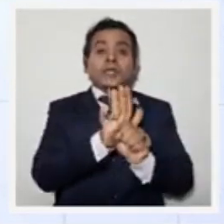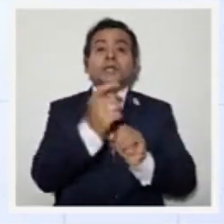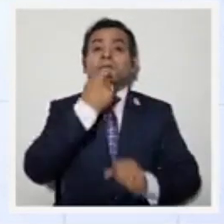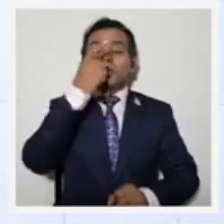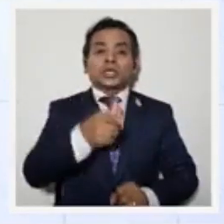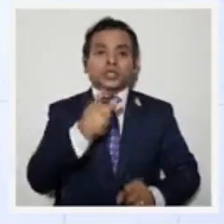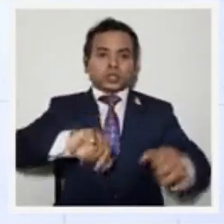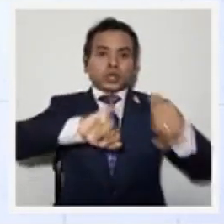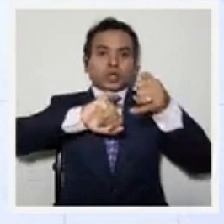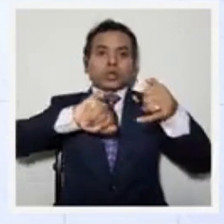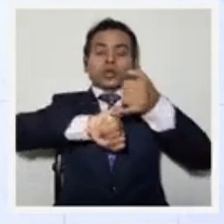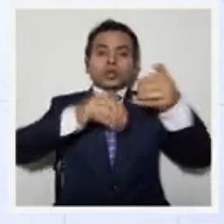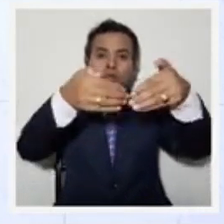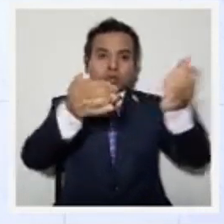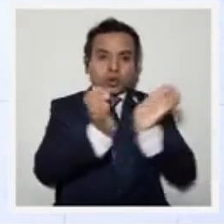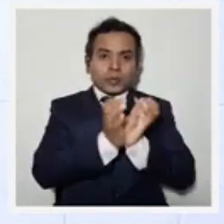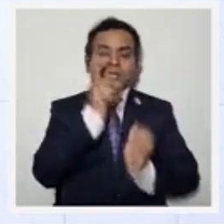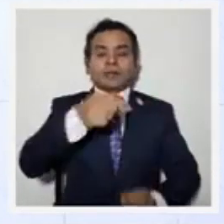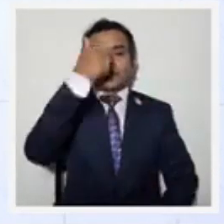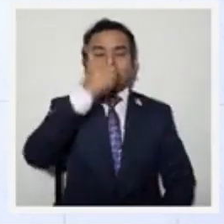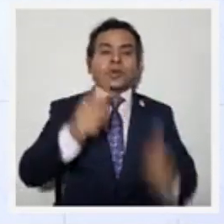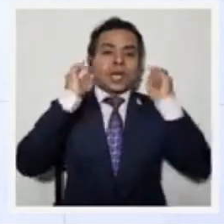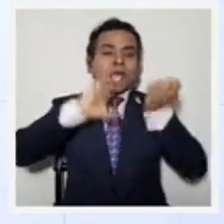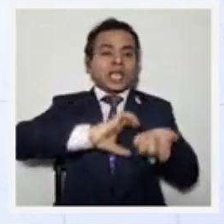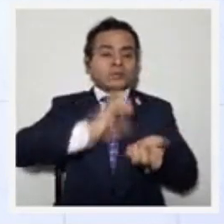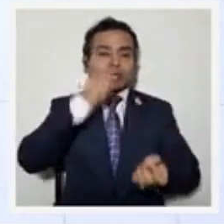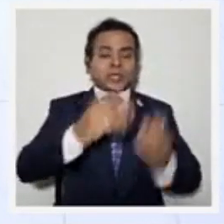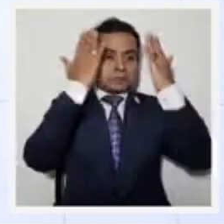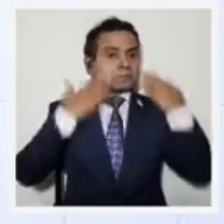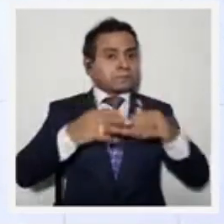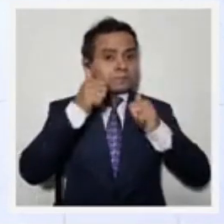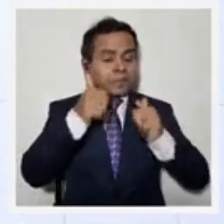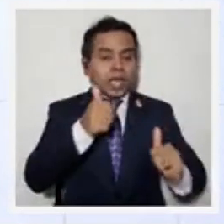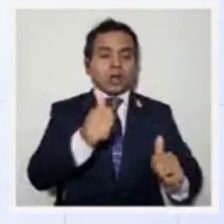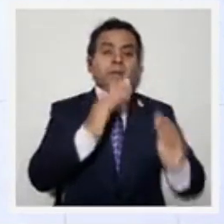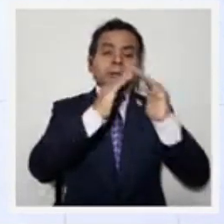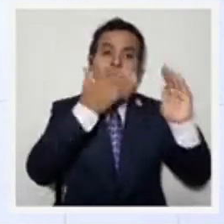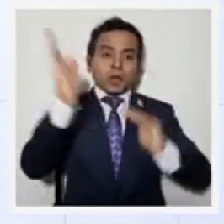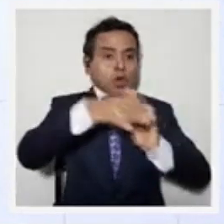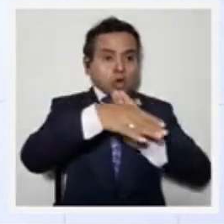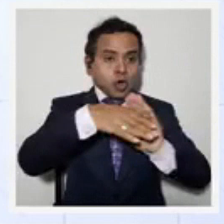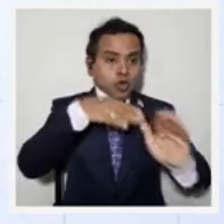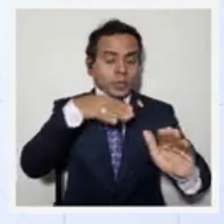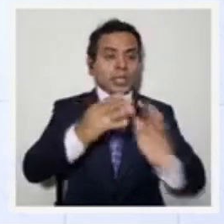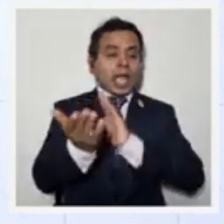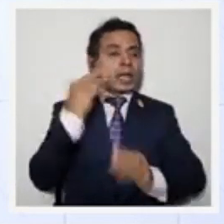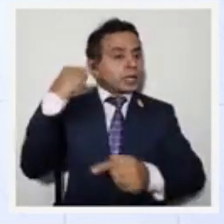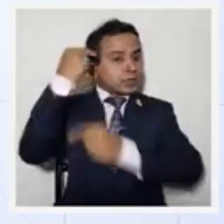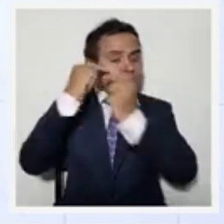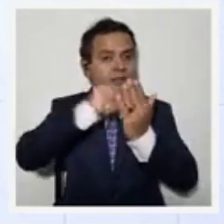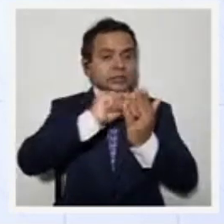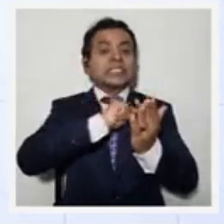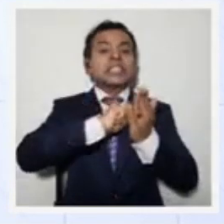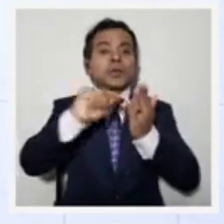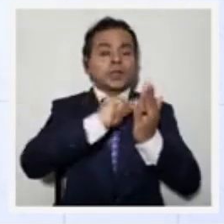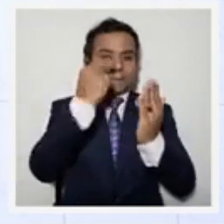আমি দুইটা বিষয়ে আলাপ করব। একটি হলো আমাদের কারিগরি কমিটি কোভিড-19 হাসপাতাল থেকে রোগী ছাড়পত্রের